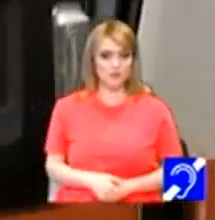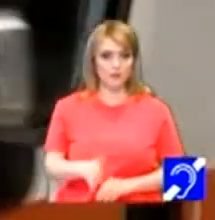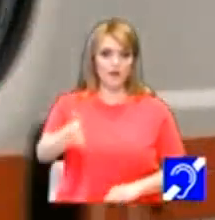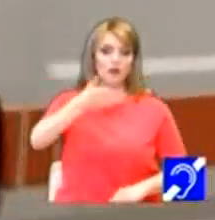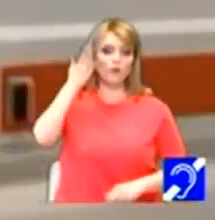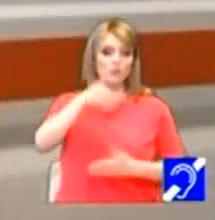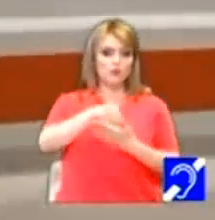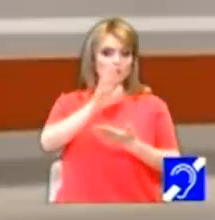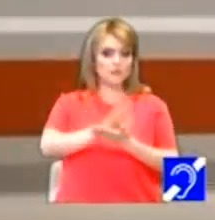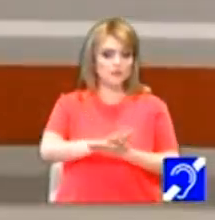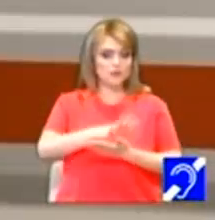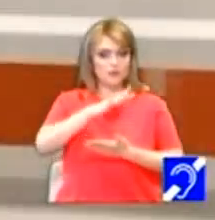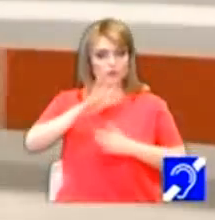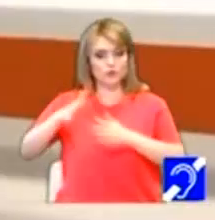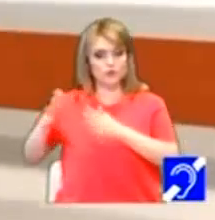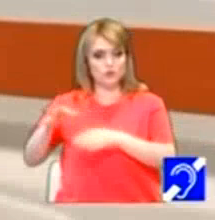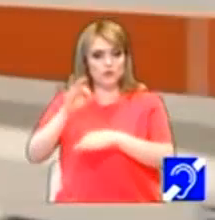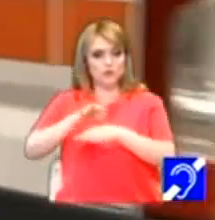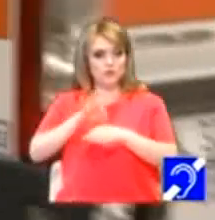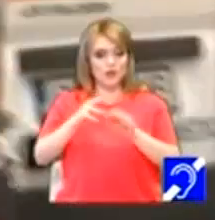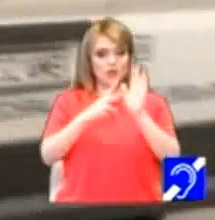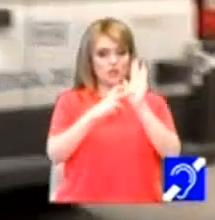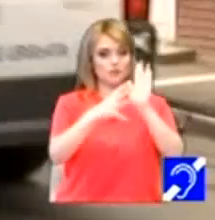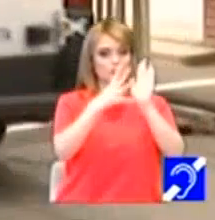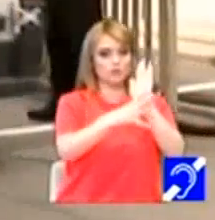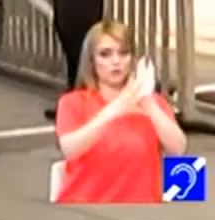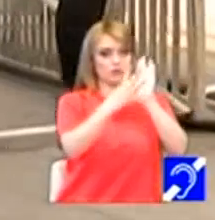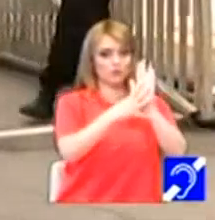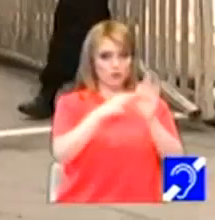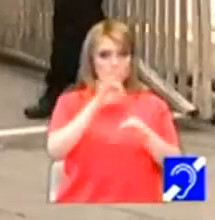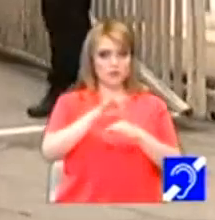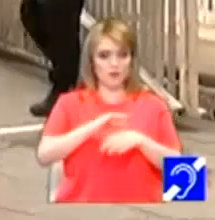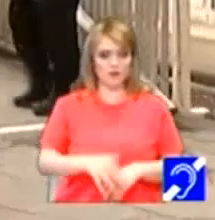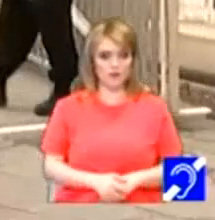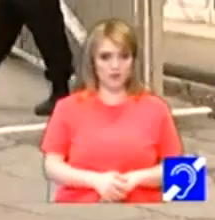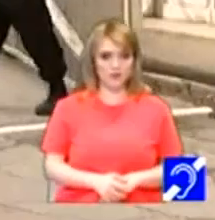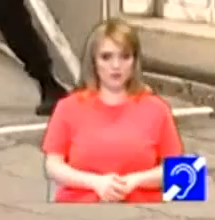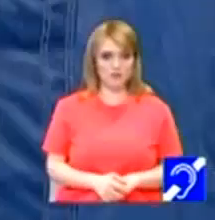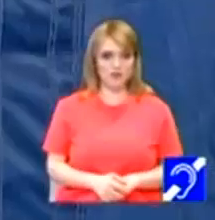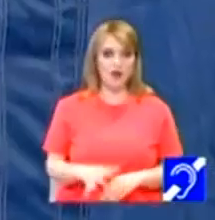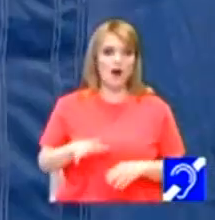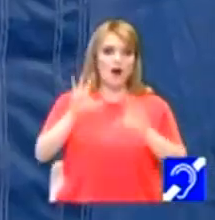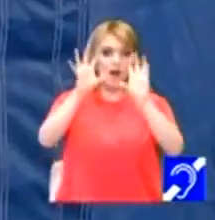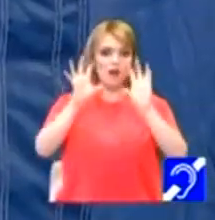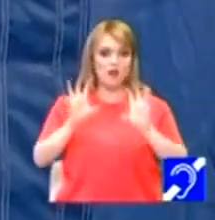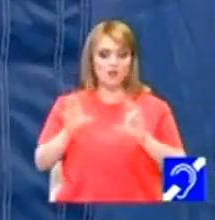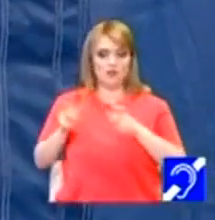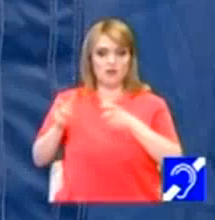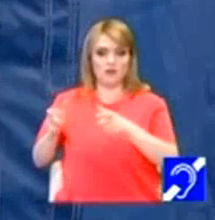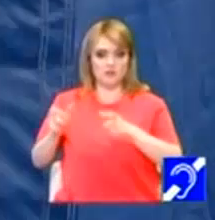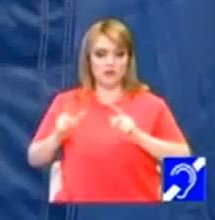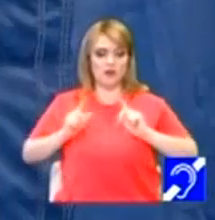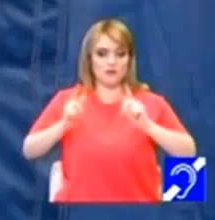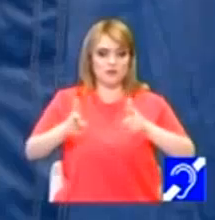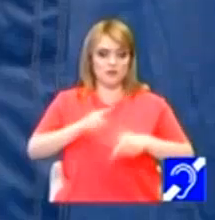România înregistrează un nou record de 799 de cazuri de infectare cu noul coronavirus. Legea carantinei și izolării ar urma să intre în vigoare